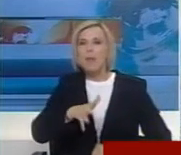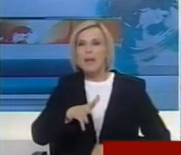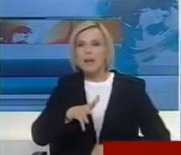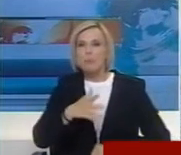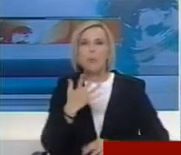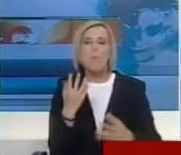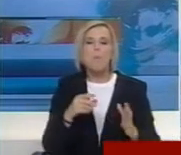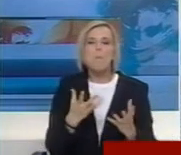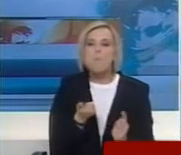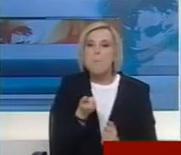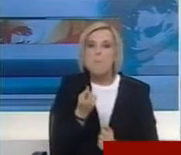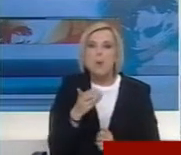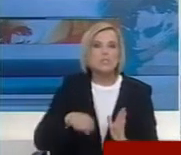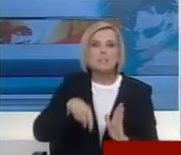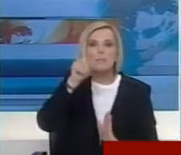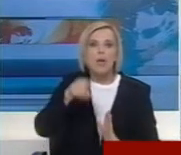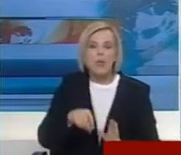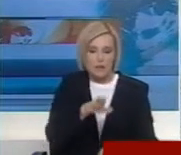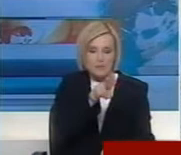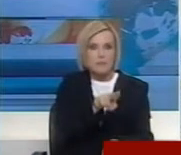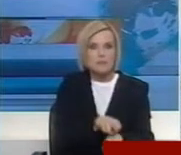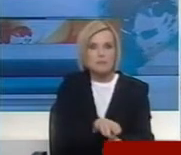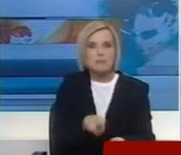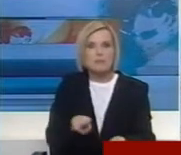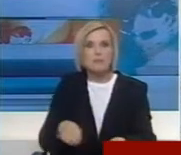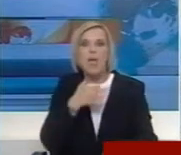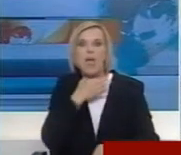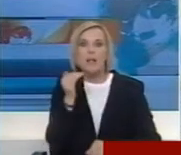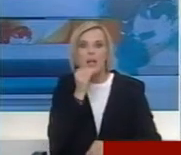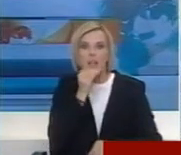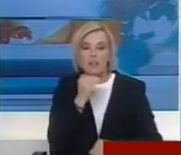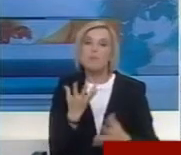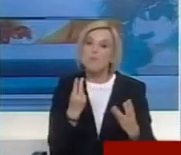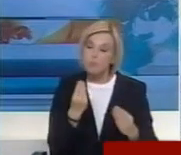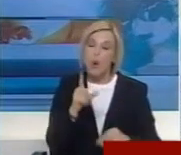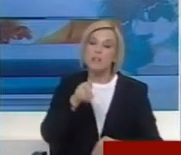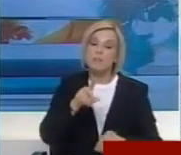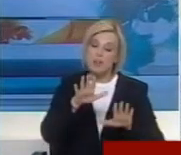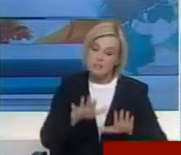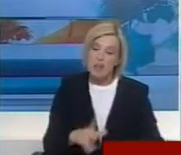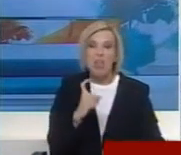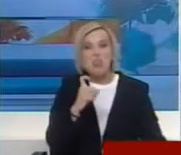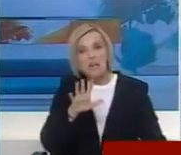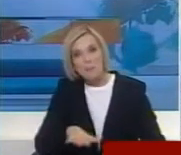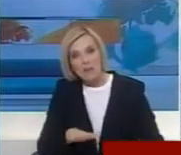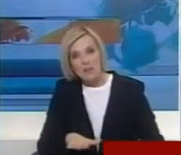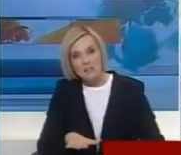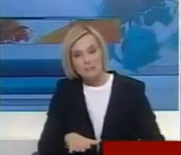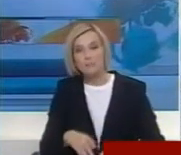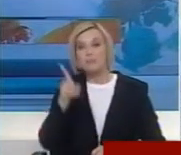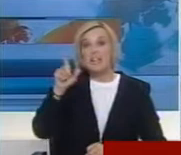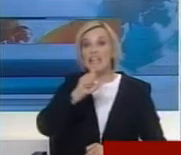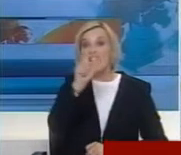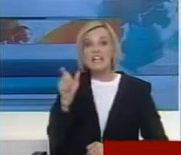είναι αρκετά παρατεταμένος. Δεν είναι μια μάχη που εύκολα κερδίζεται. Στη γείτονά μας Ιταλία, ο μέσος